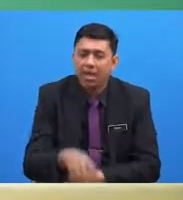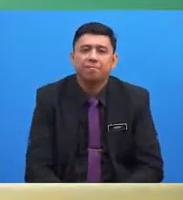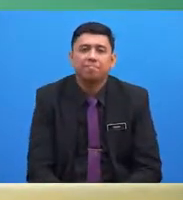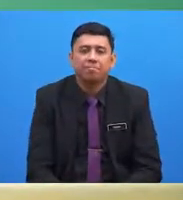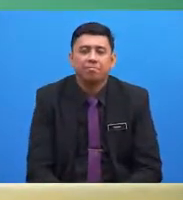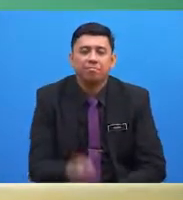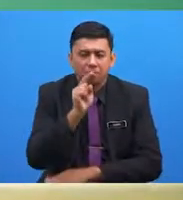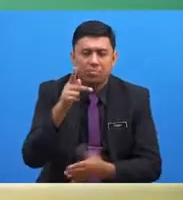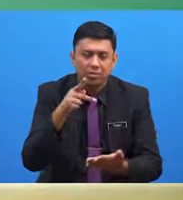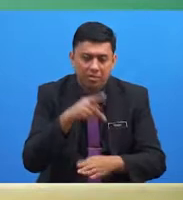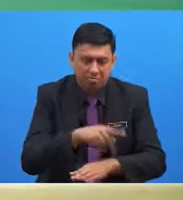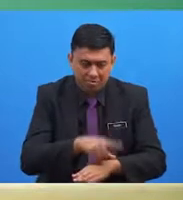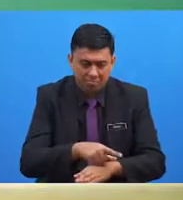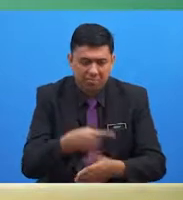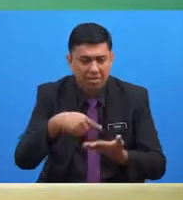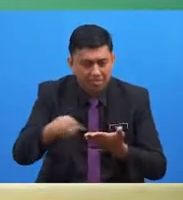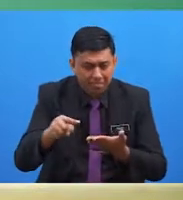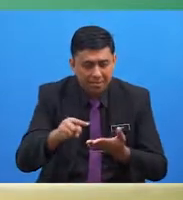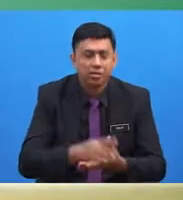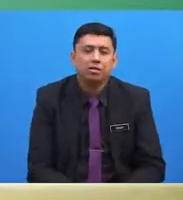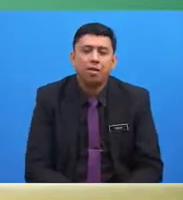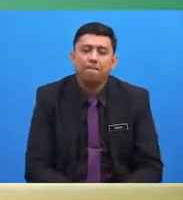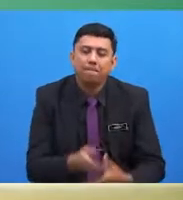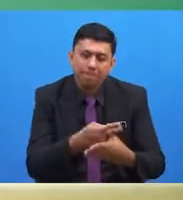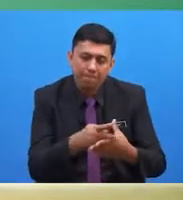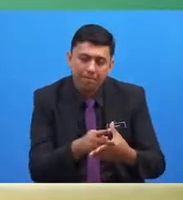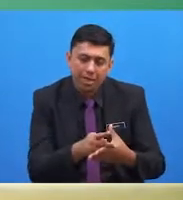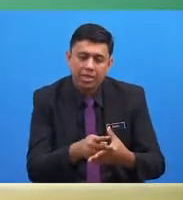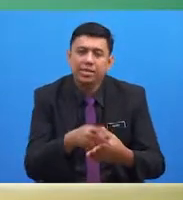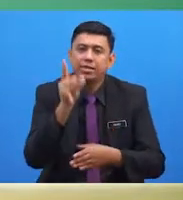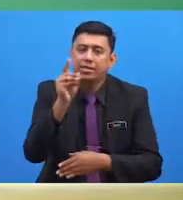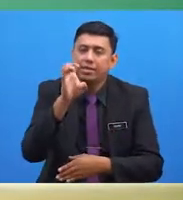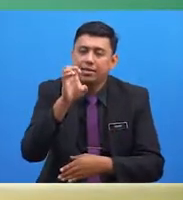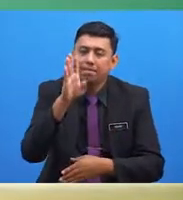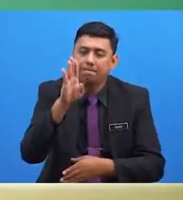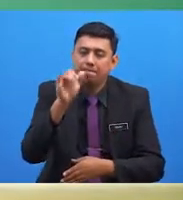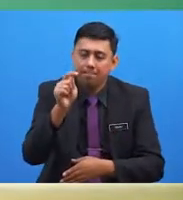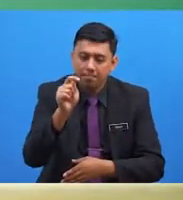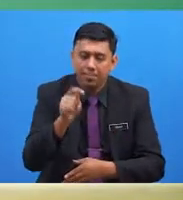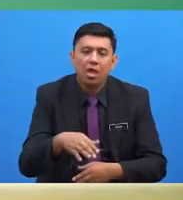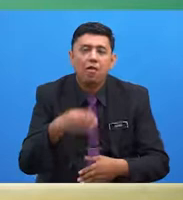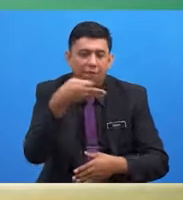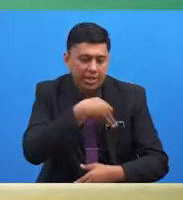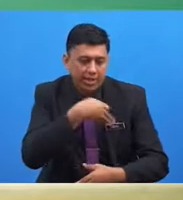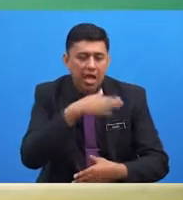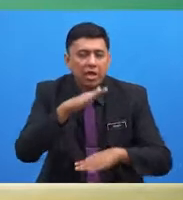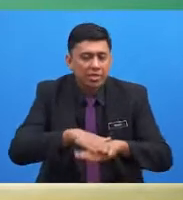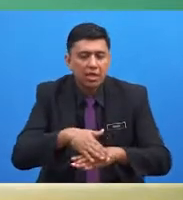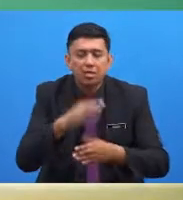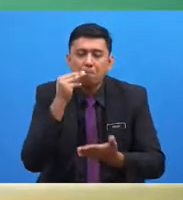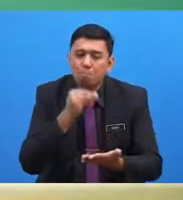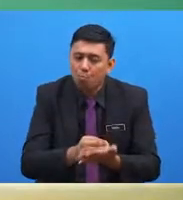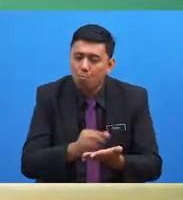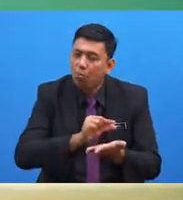Manakala segala perbelanjaan bagi perkongsian akan direkod di bahagian debit, iaitu faedah atas modal.